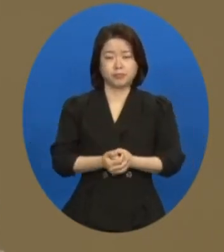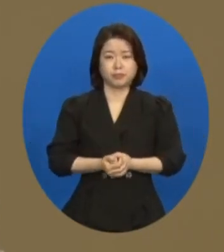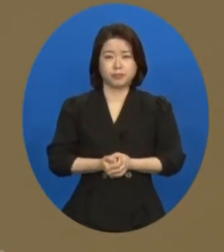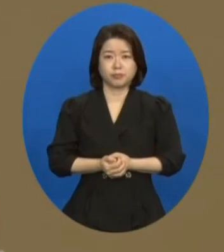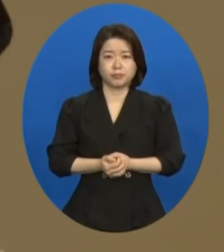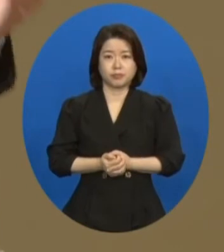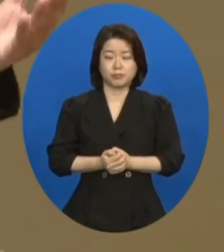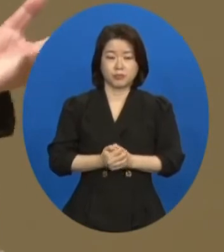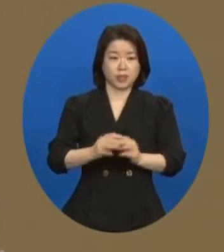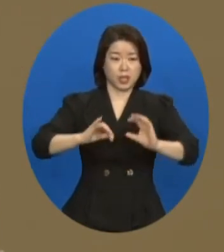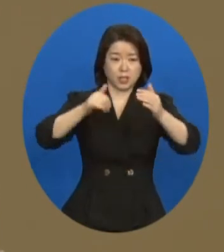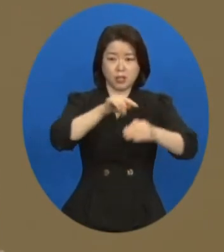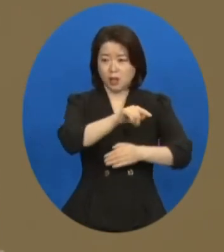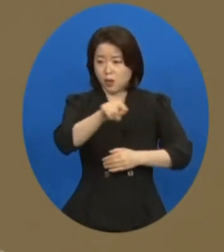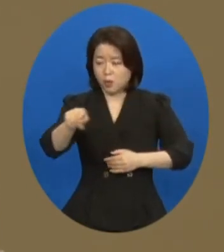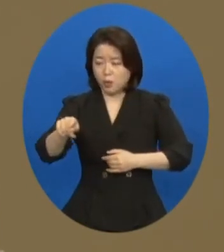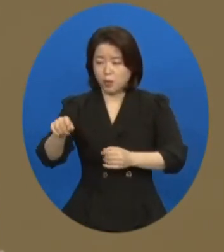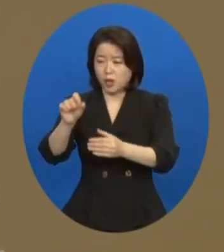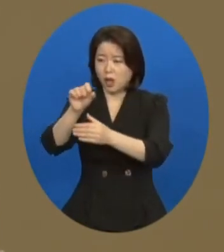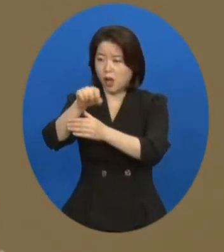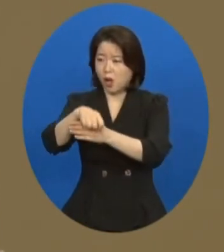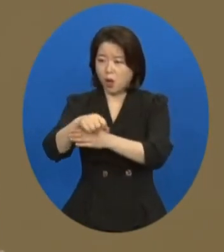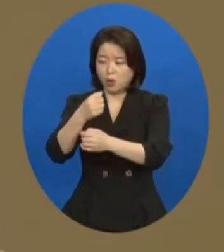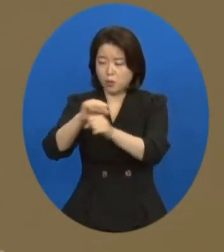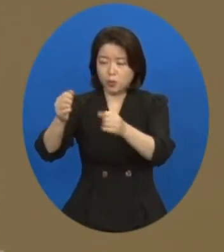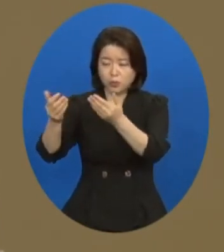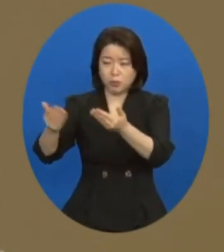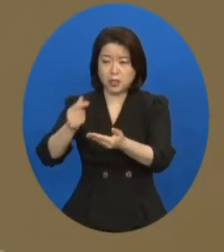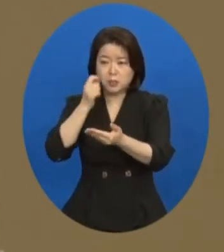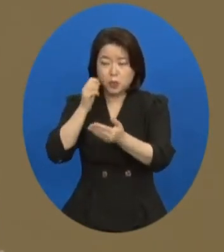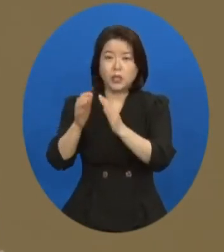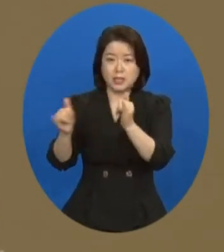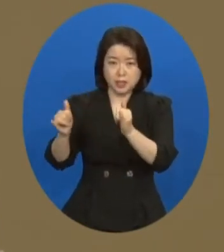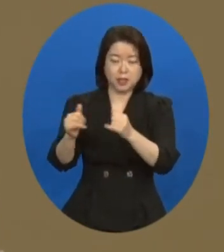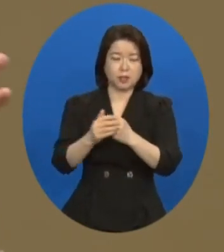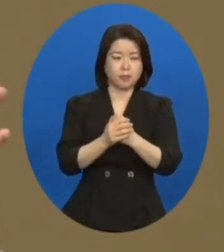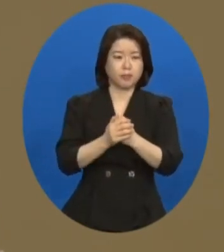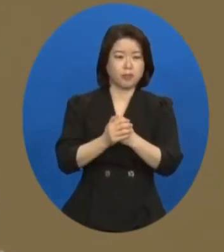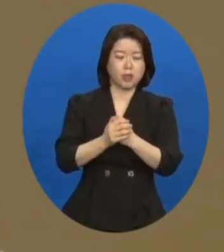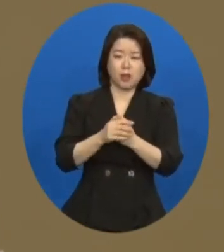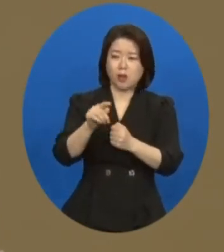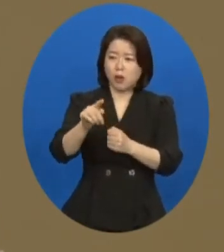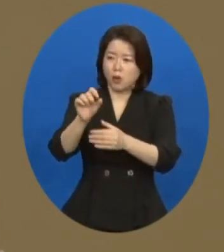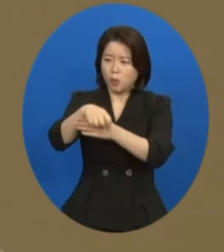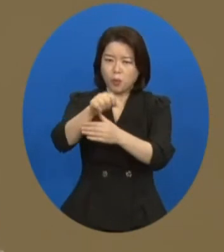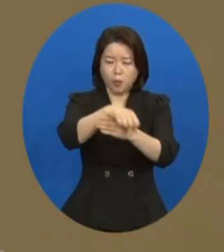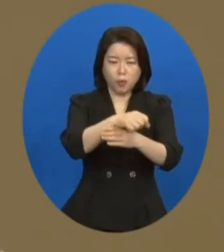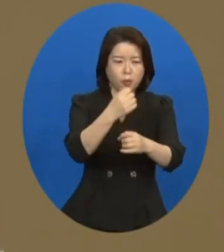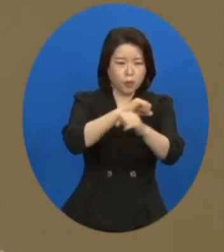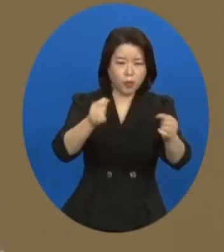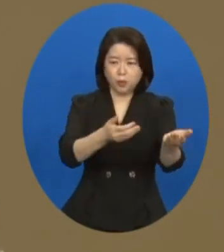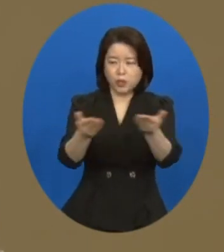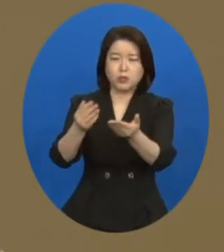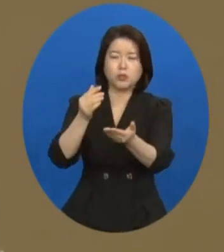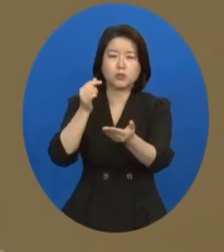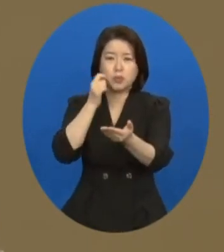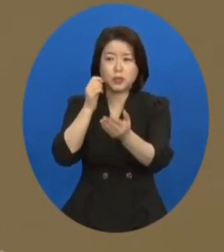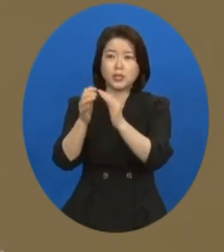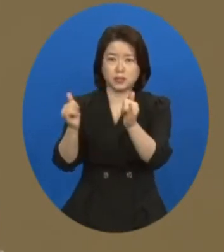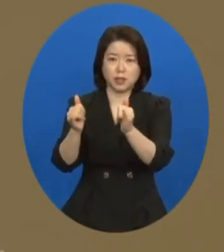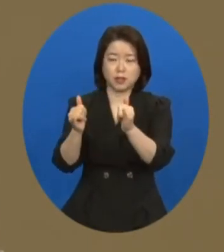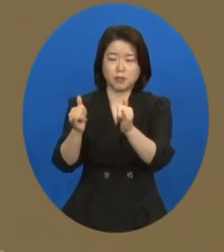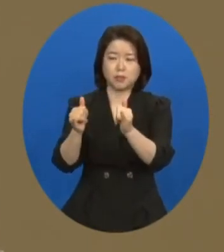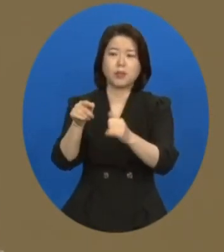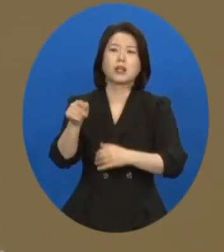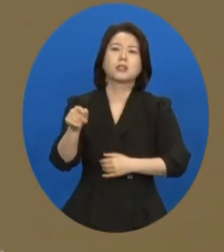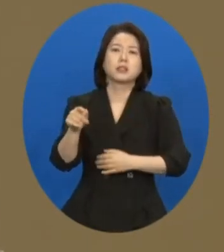세상 어디서도 용납 받을 수 없는 살아 어디서도 받아주지 않는 그런 사람 그런